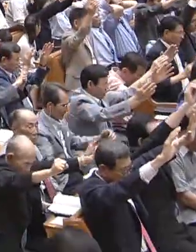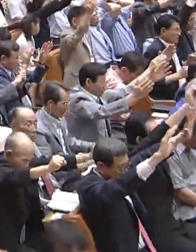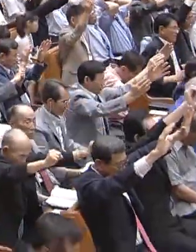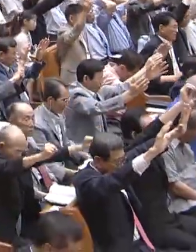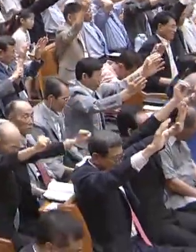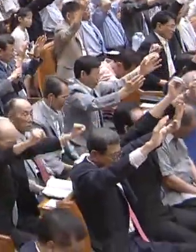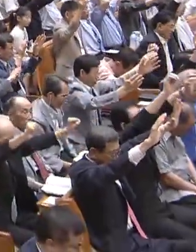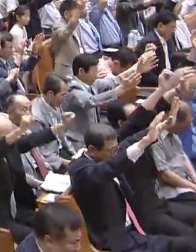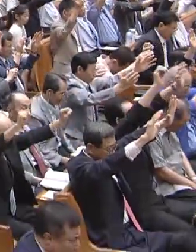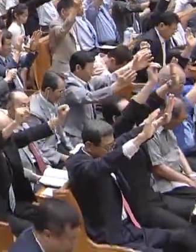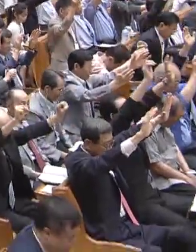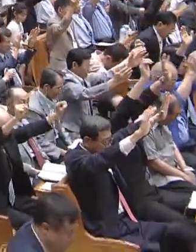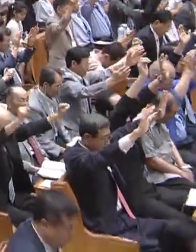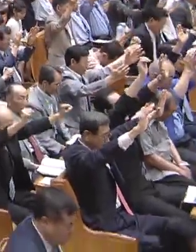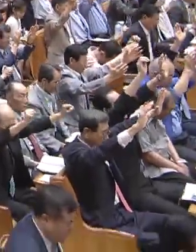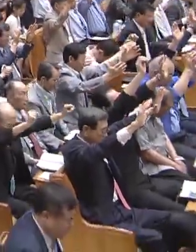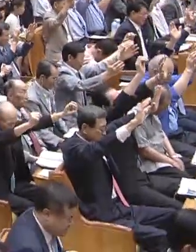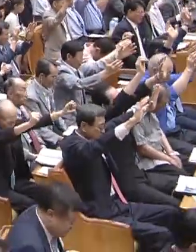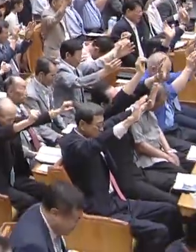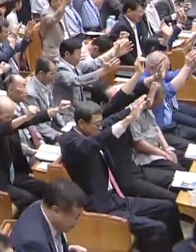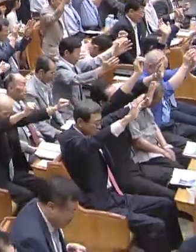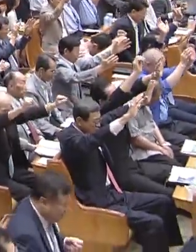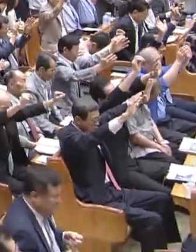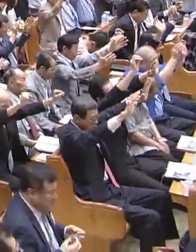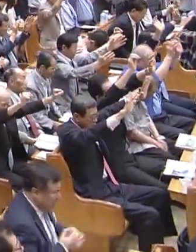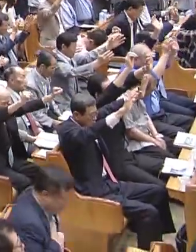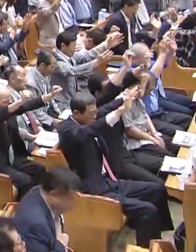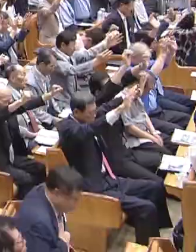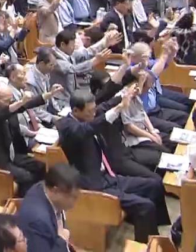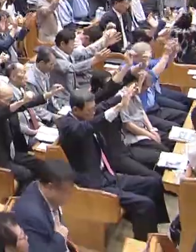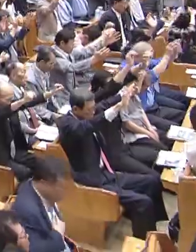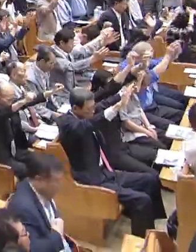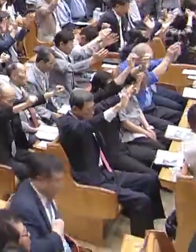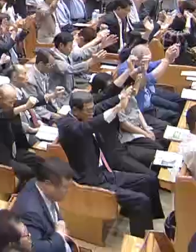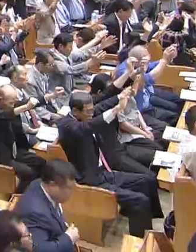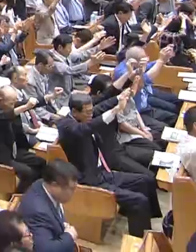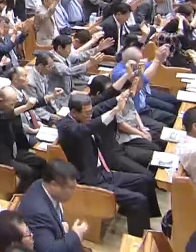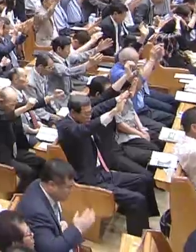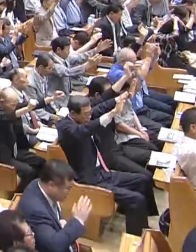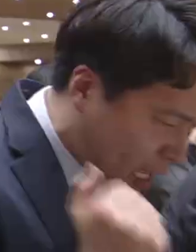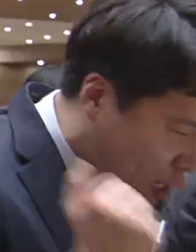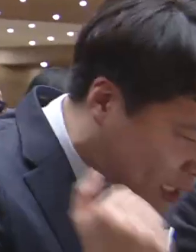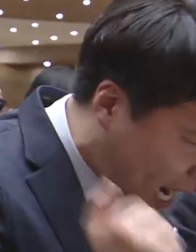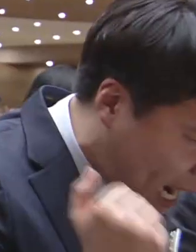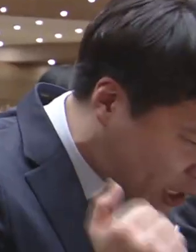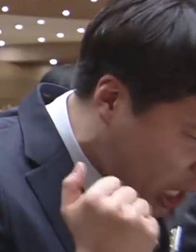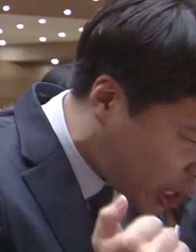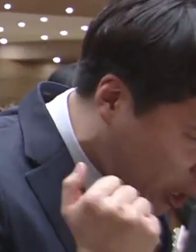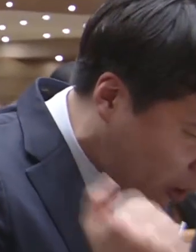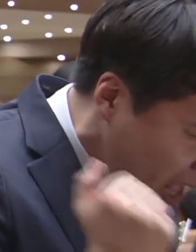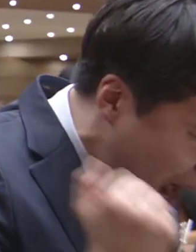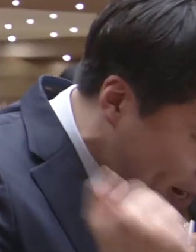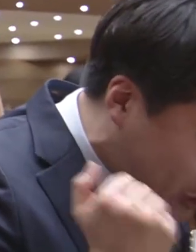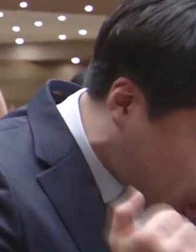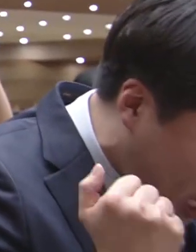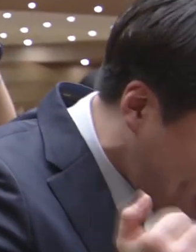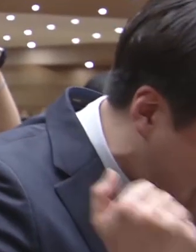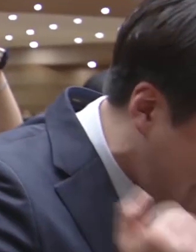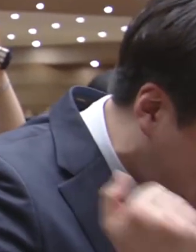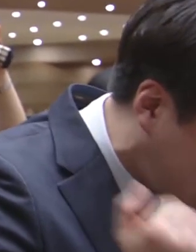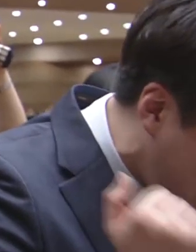나에게 아뢰보내신 주님의 은혜, 나를 십자가 지기까지 나의 죄를, 나의 저주를, 나의